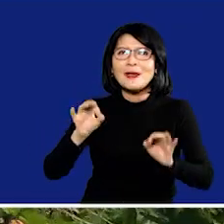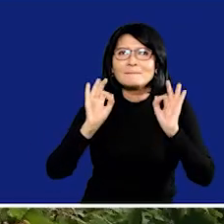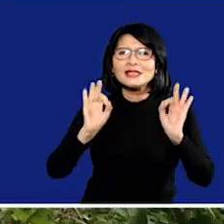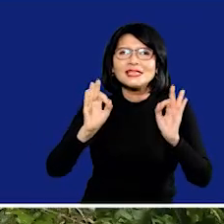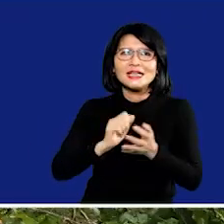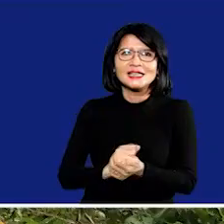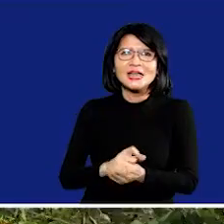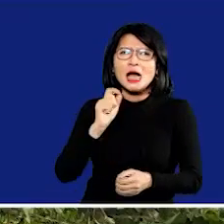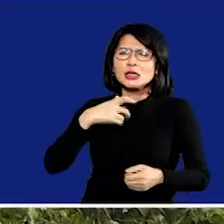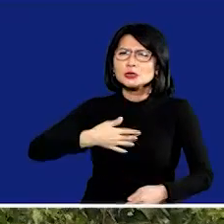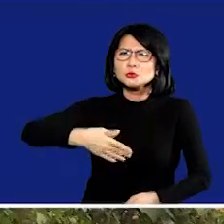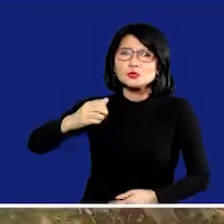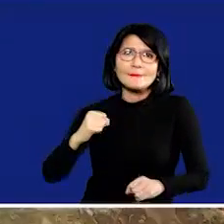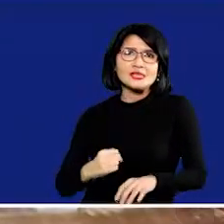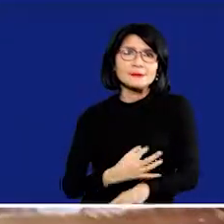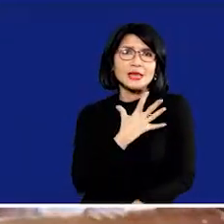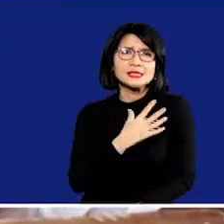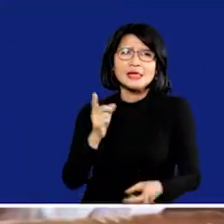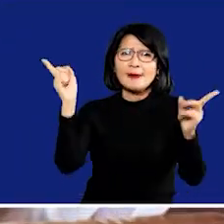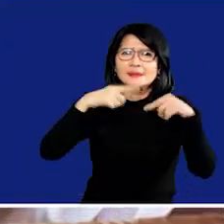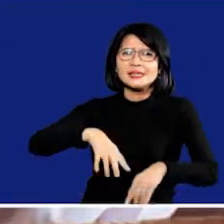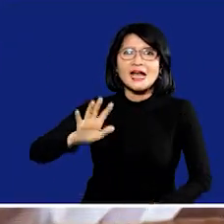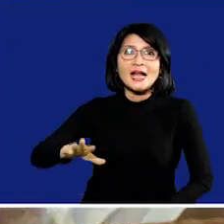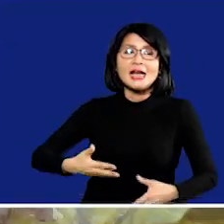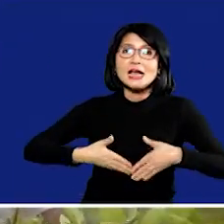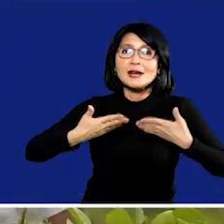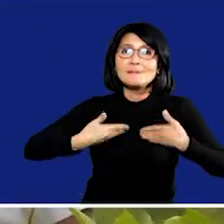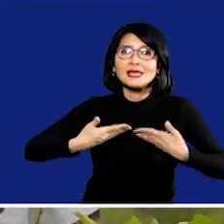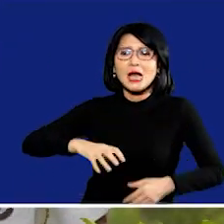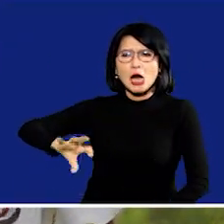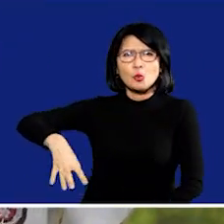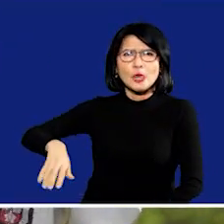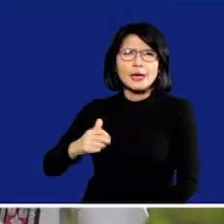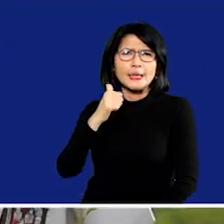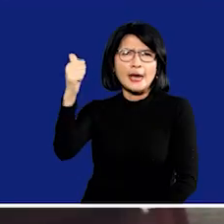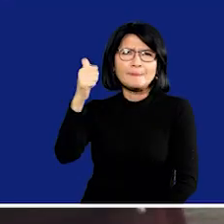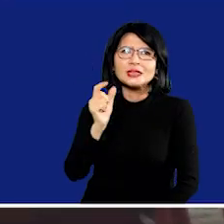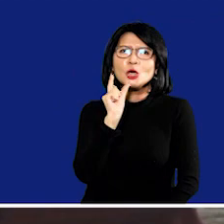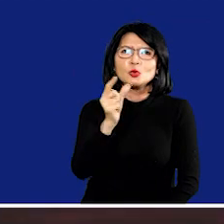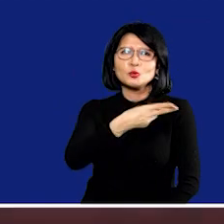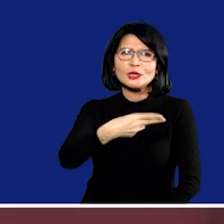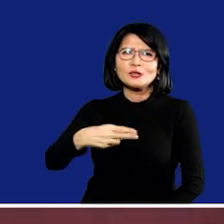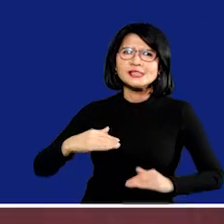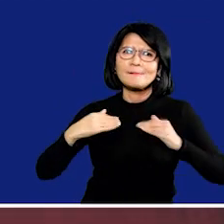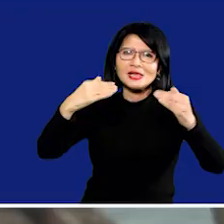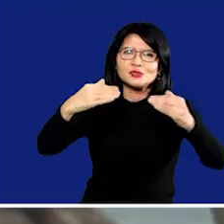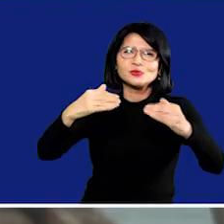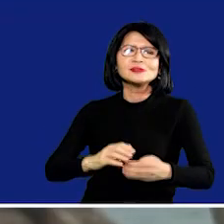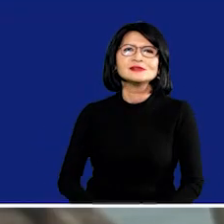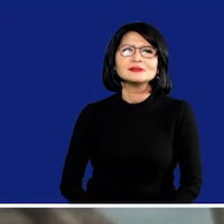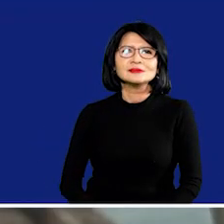Makarim. Agar terus menginspirasi dan menjadi anak yang gembira, keluarga yang hebat untuk Indonesia